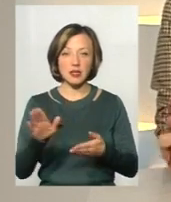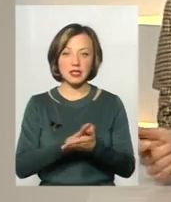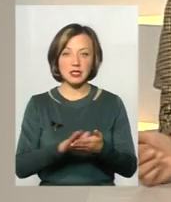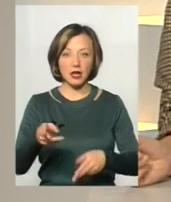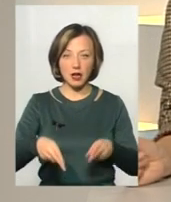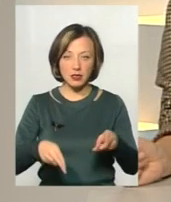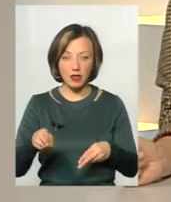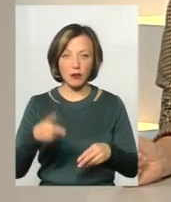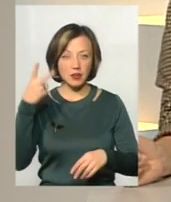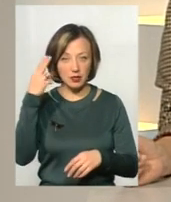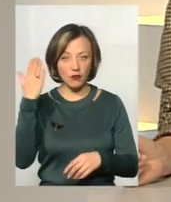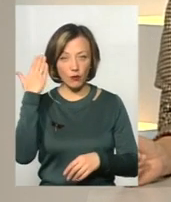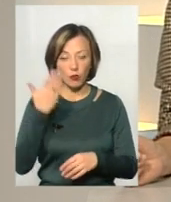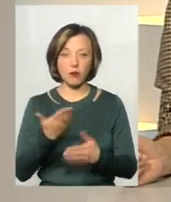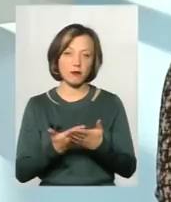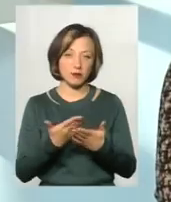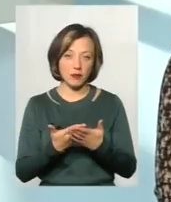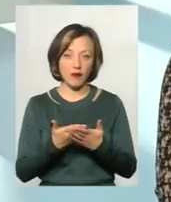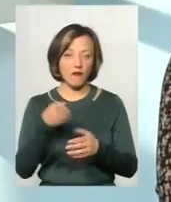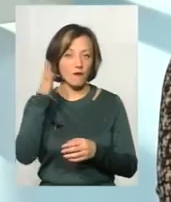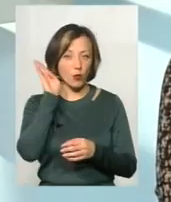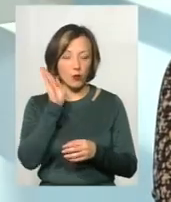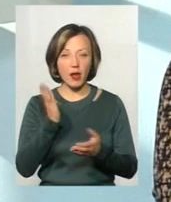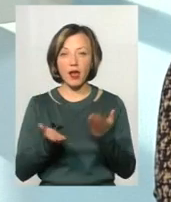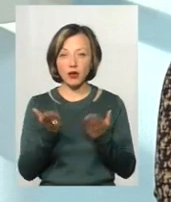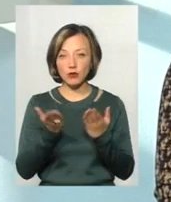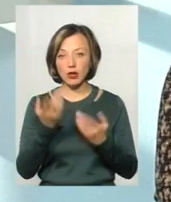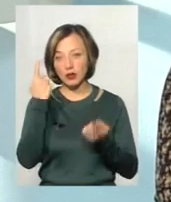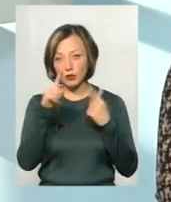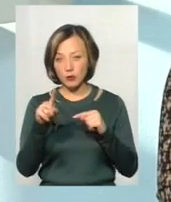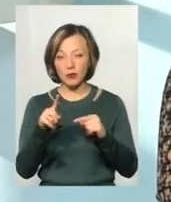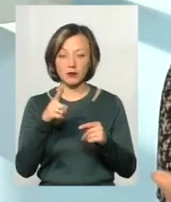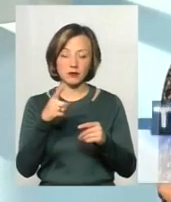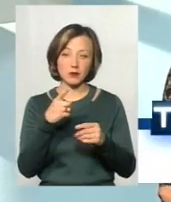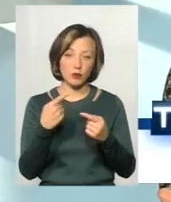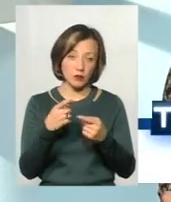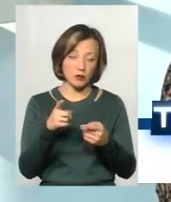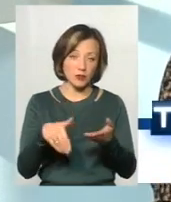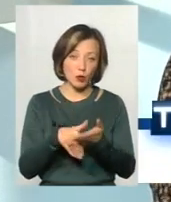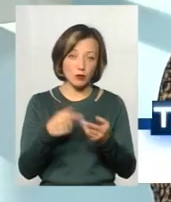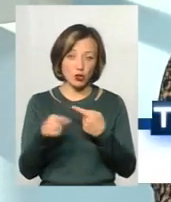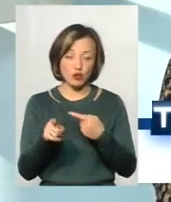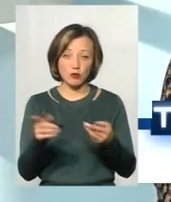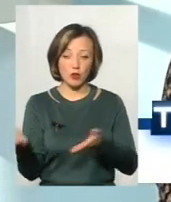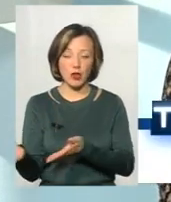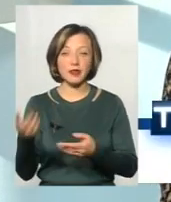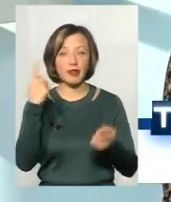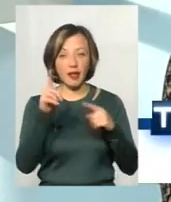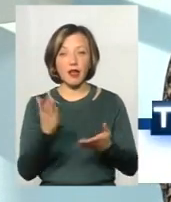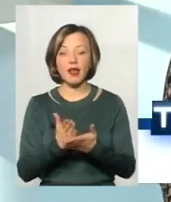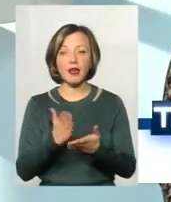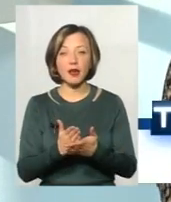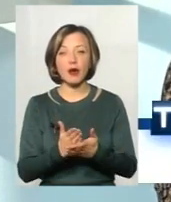тим надрізаним вухом, у нас якось можна по-другому, якщо надумають, помітять, ось, будь ласка, ідея,